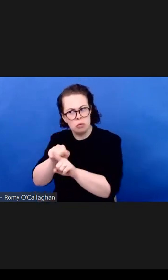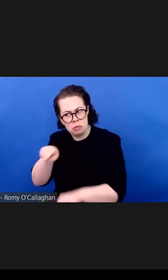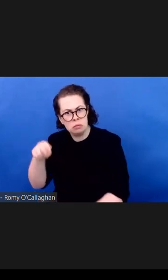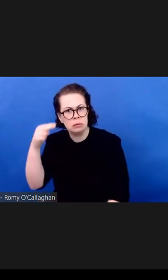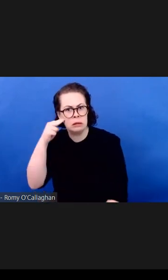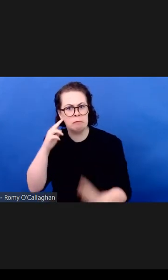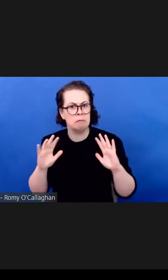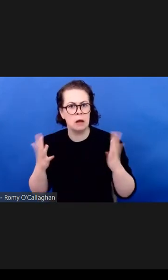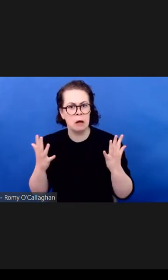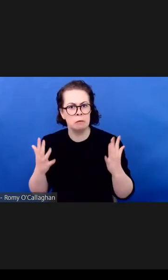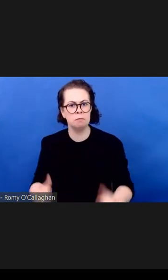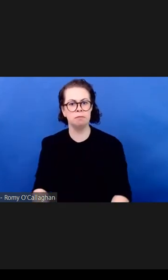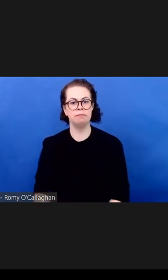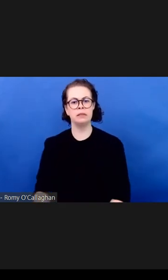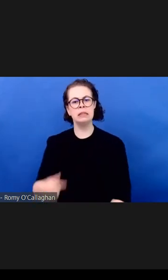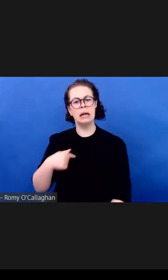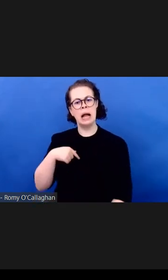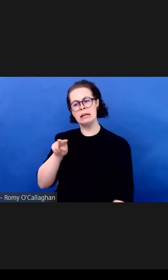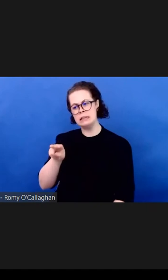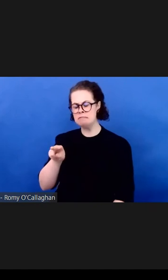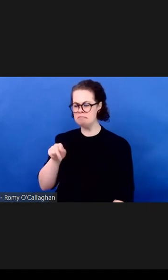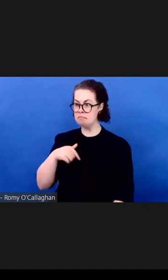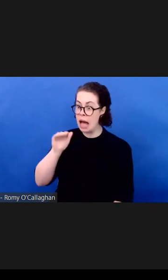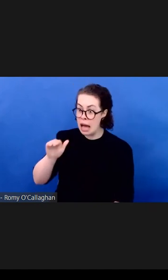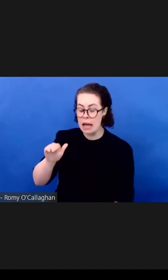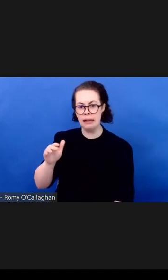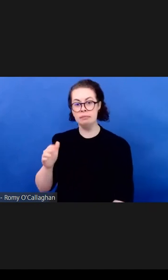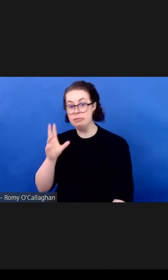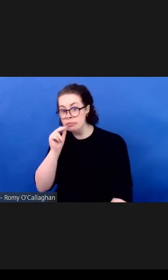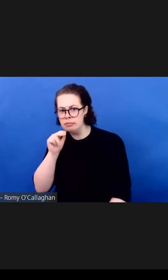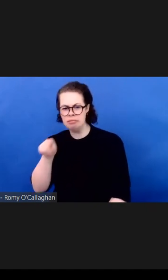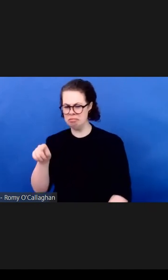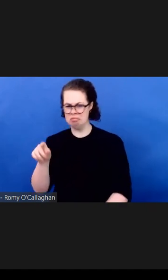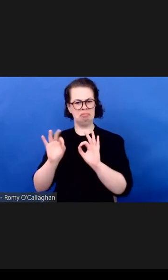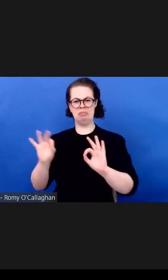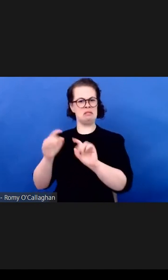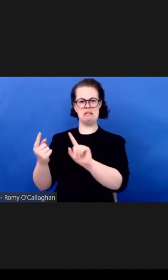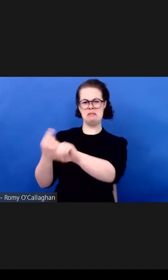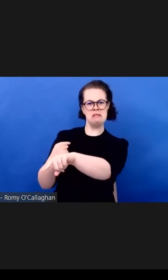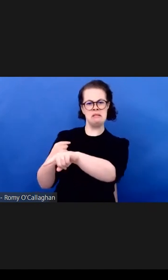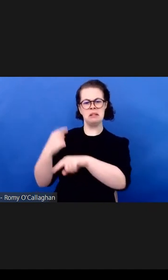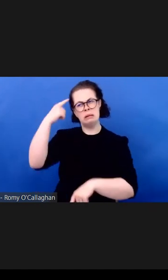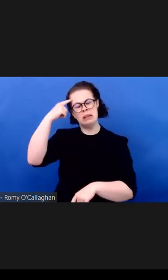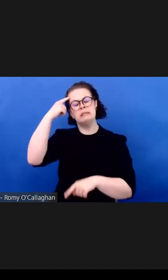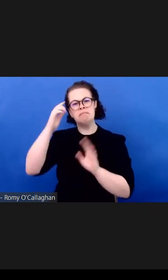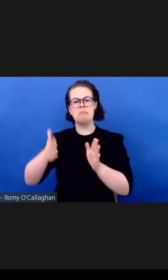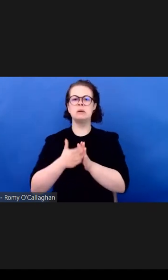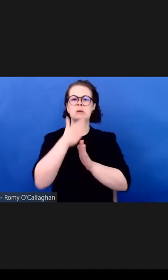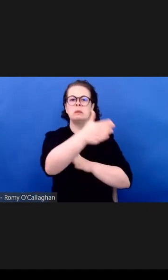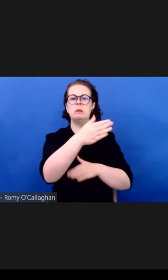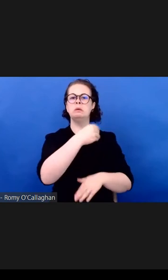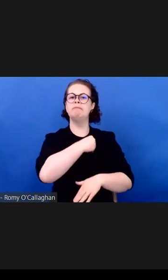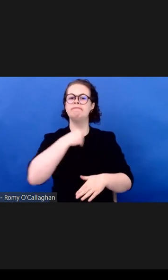বধির? যখন বুঝতে পারলাম যে ছেলে আমার সাড়া দিচ্ছে না, তখন সবাই বলে যে কানে ডাক্তার দেখাও, কান নাক গলার